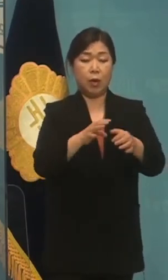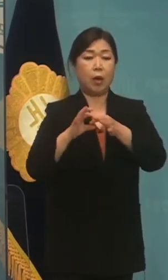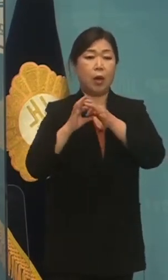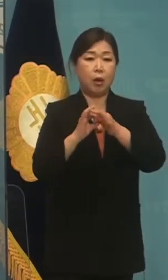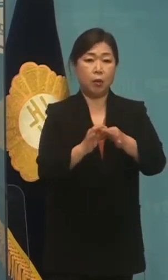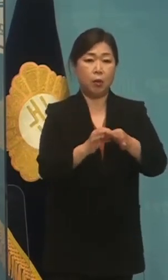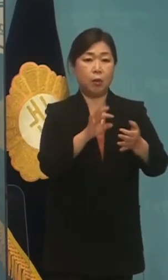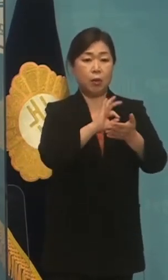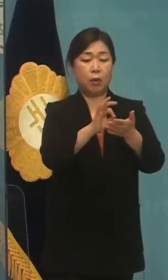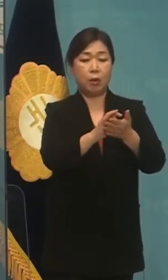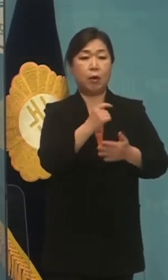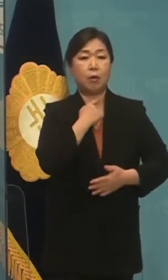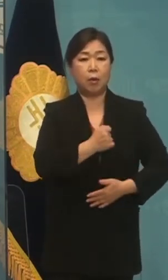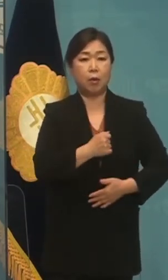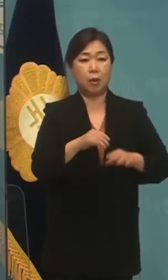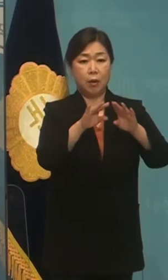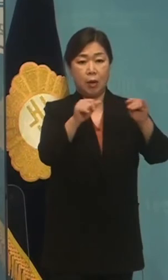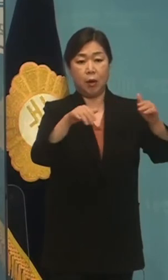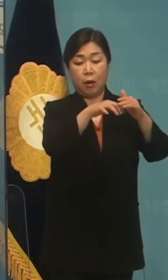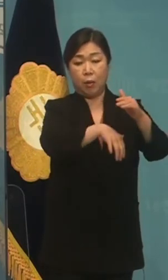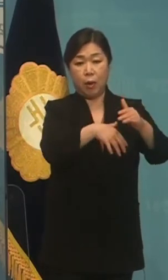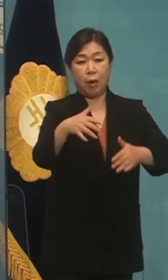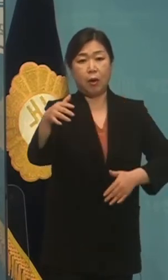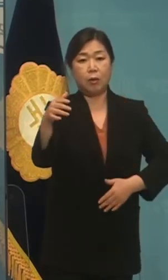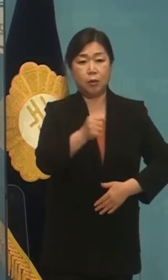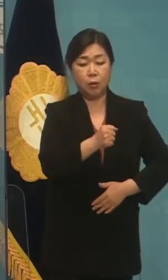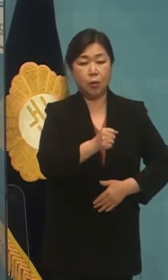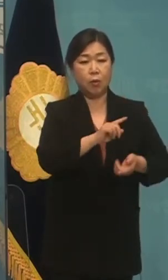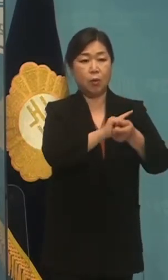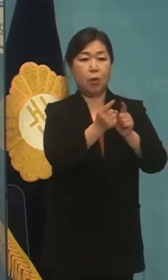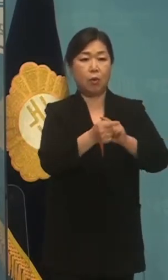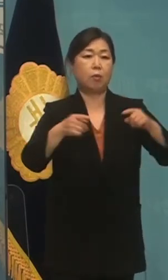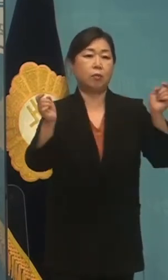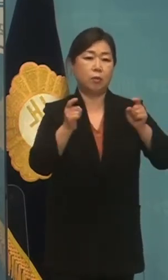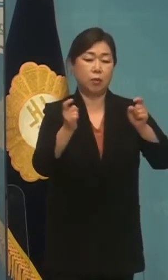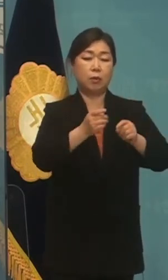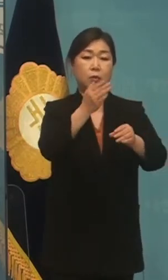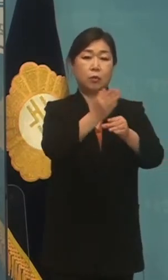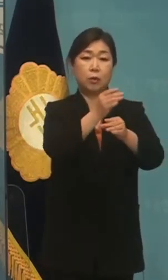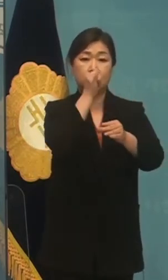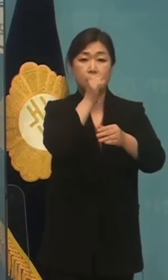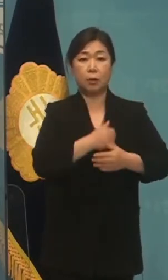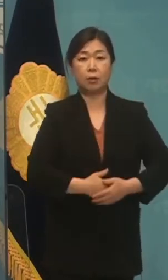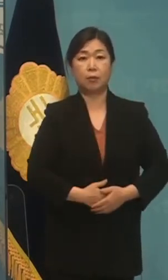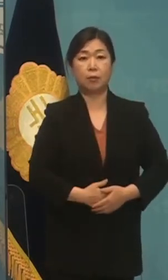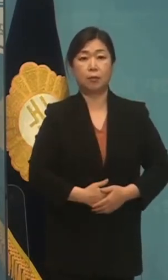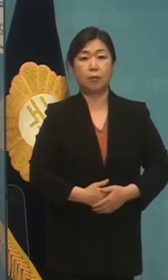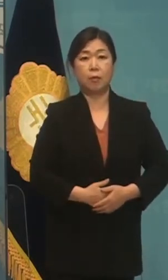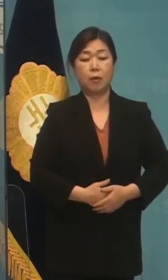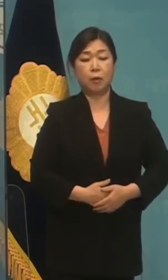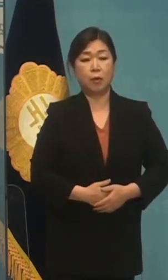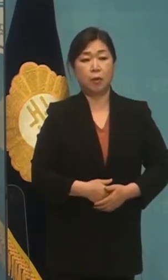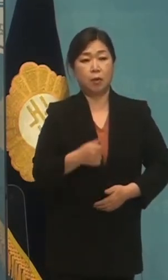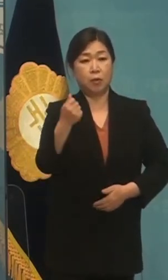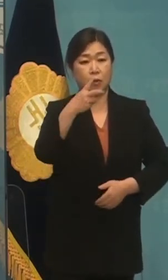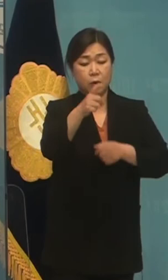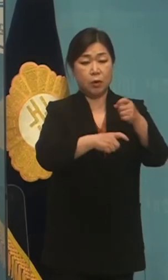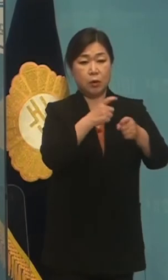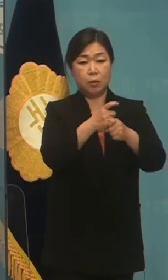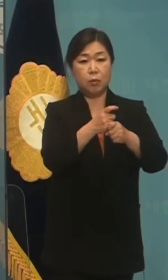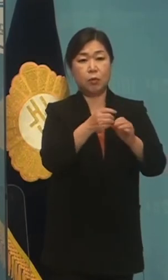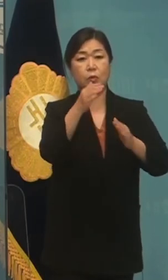우려먹은 토건개발 공약을 흔들며 칼춤판을 벌이고 있습니다. 수십조의 천문학적